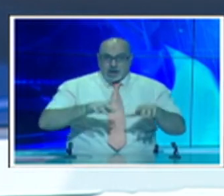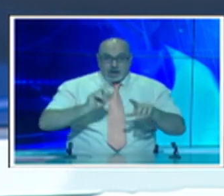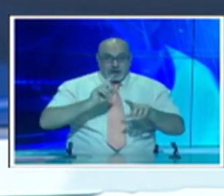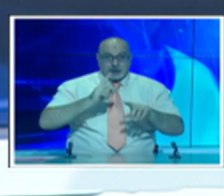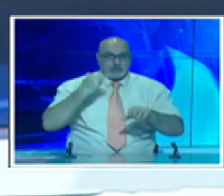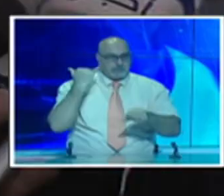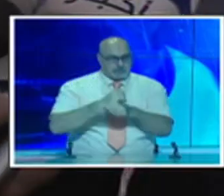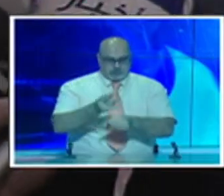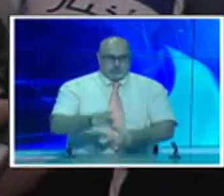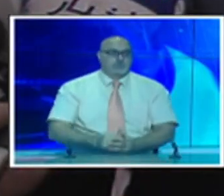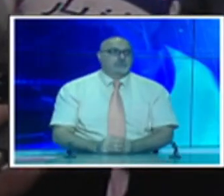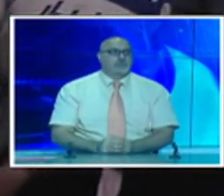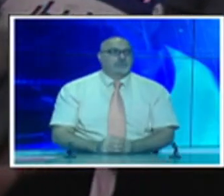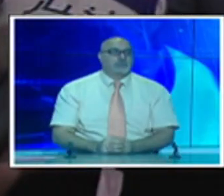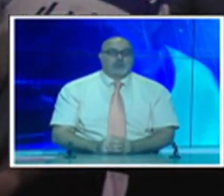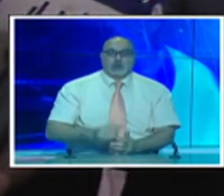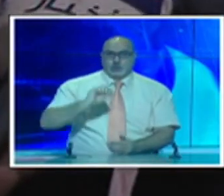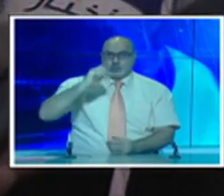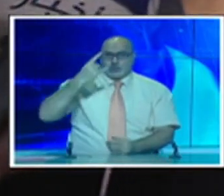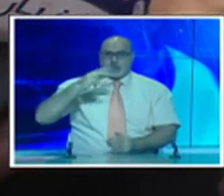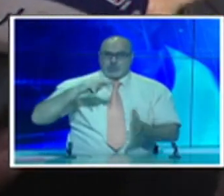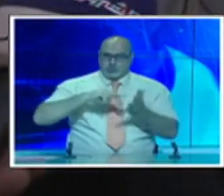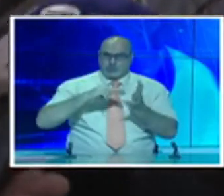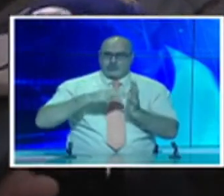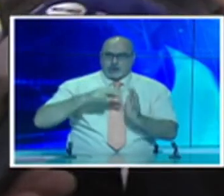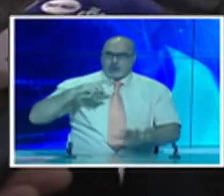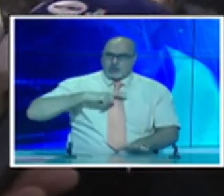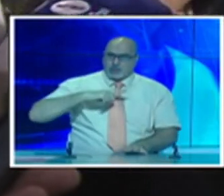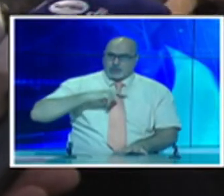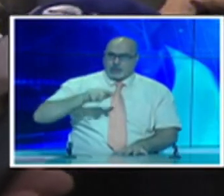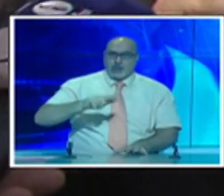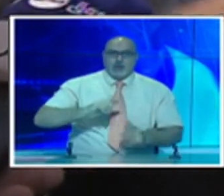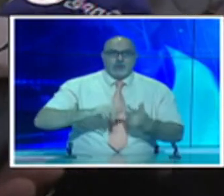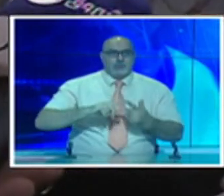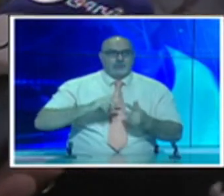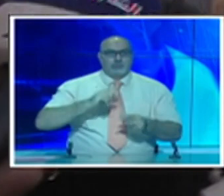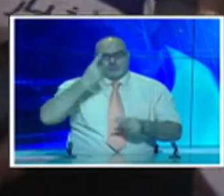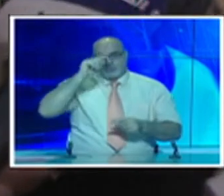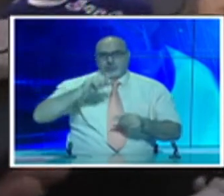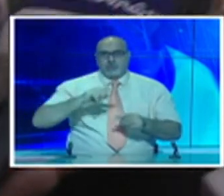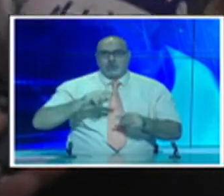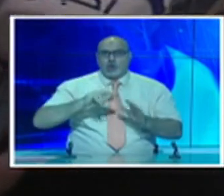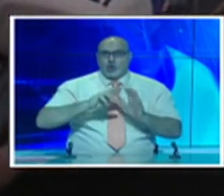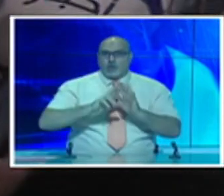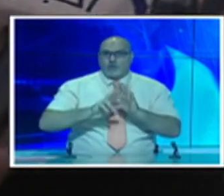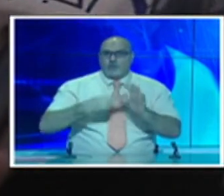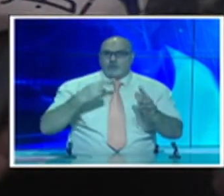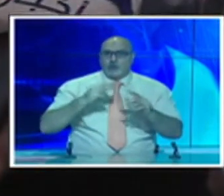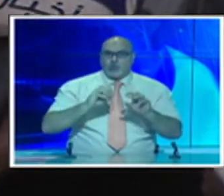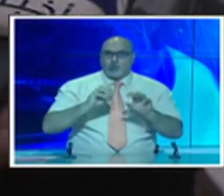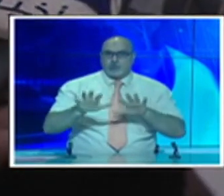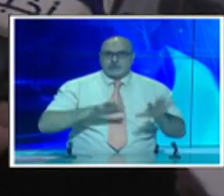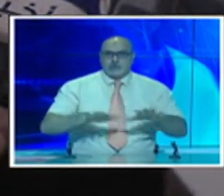الداخل. سونطراك عندها مشروع باش تعاود، يعني كما نقول احنا، تنصف